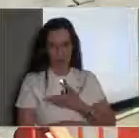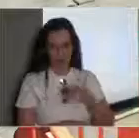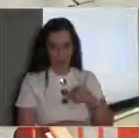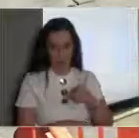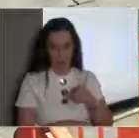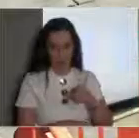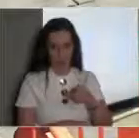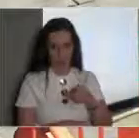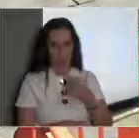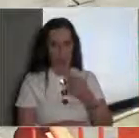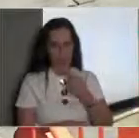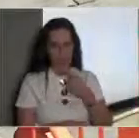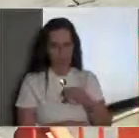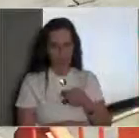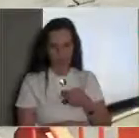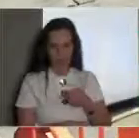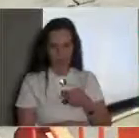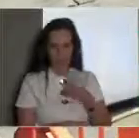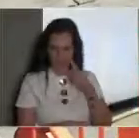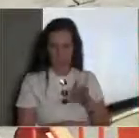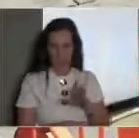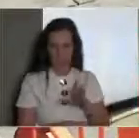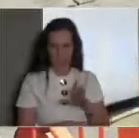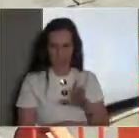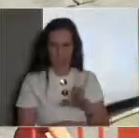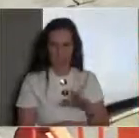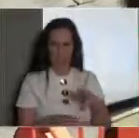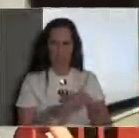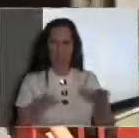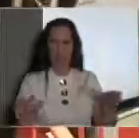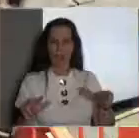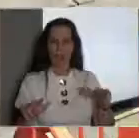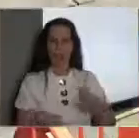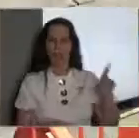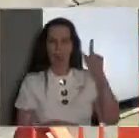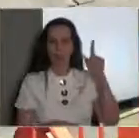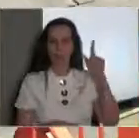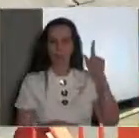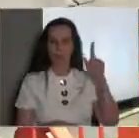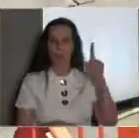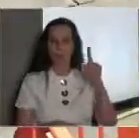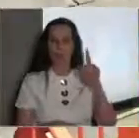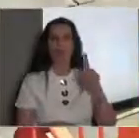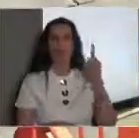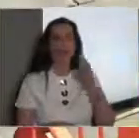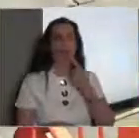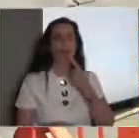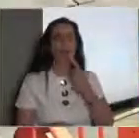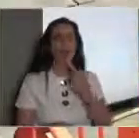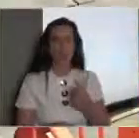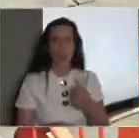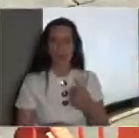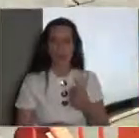ואת את פרס האוזניה. שמע, הארץ היא הארץ של אלוקים. שיש שם השם שגור